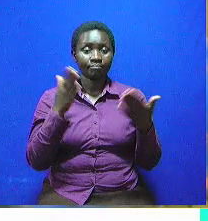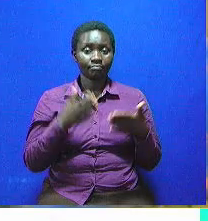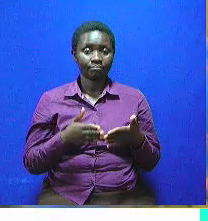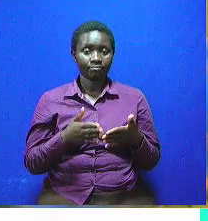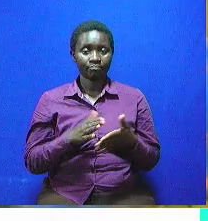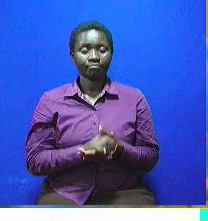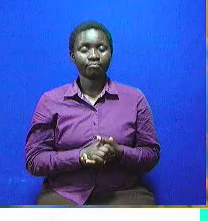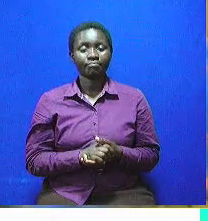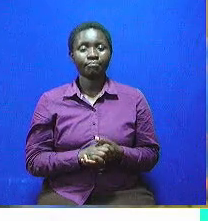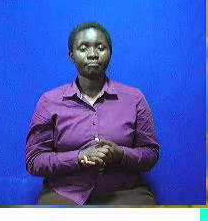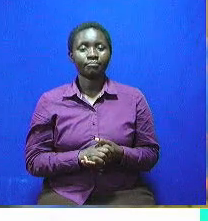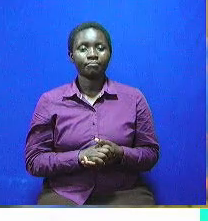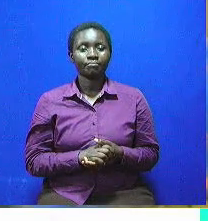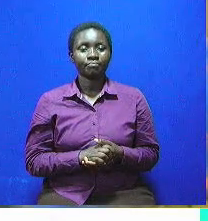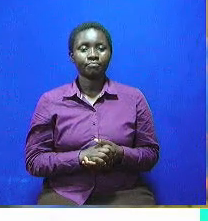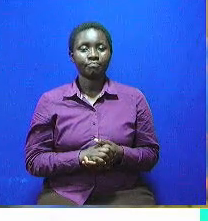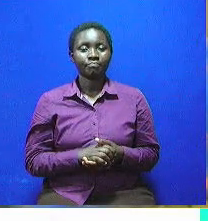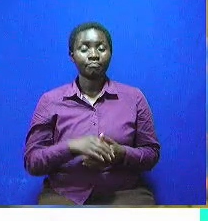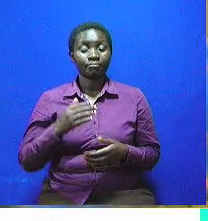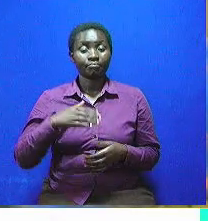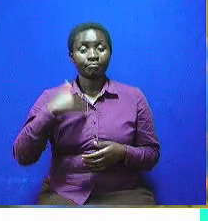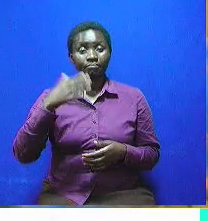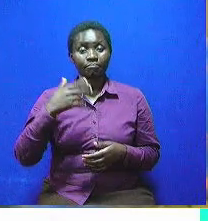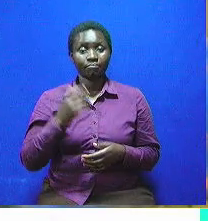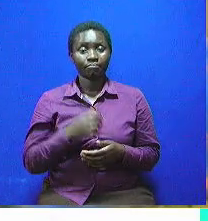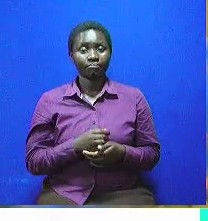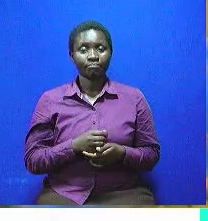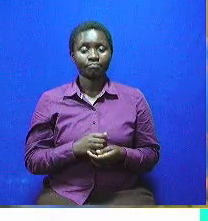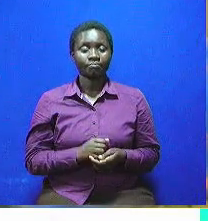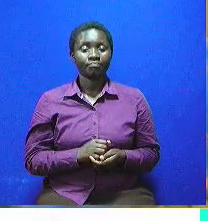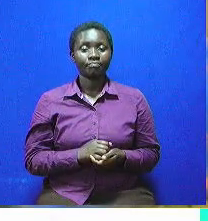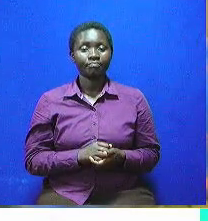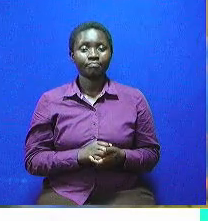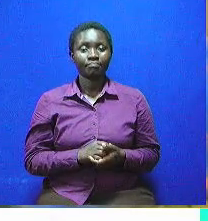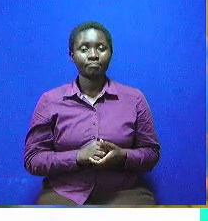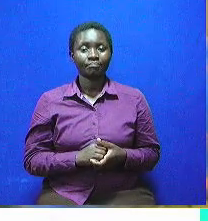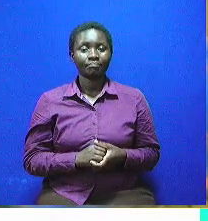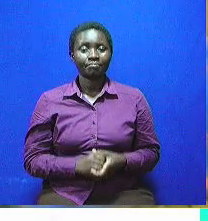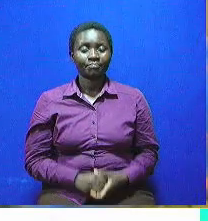Cardinal Otunga Mosocho puna kutambe chiritana nende mo Steven Captain 001